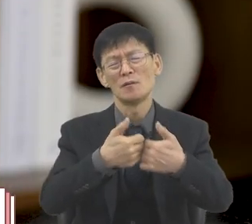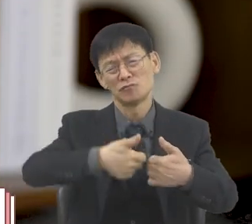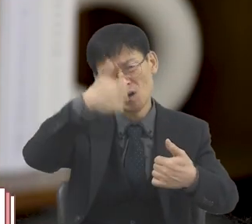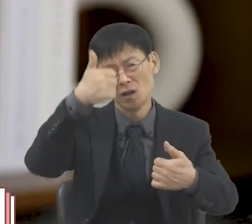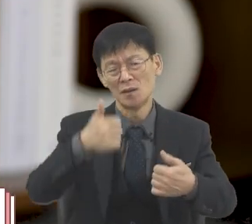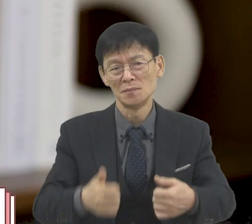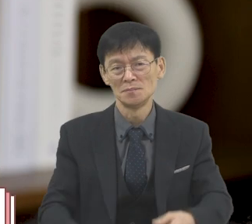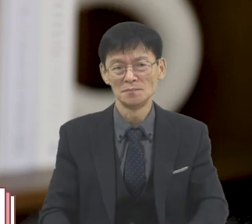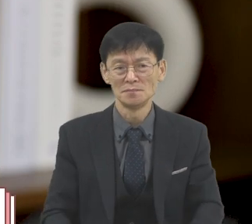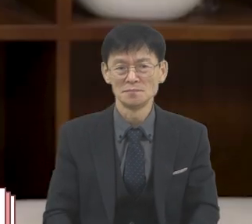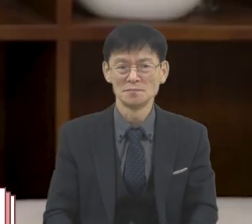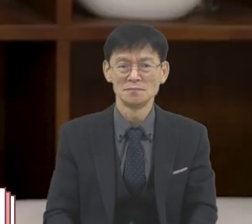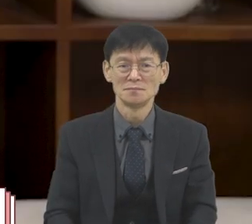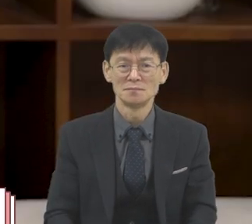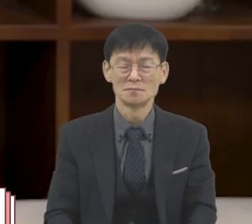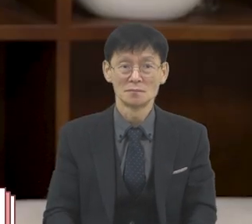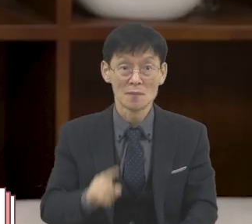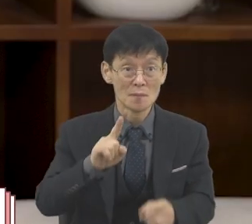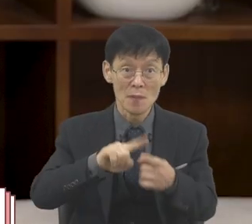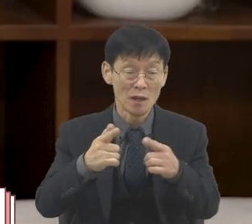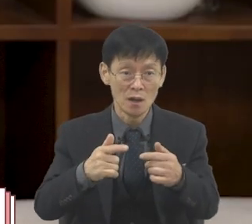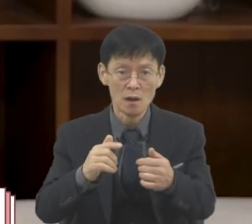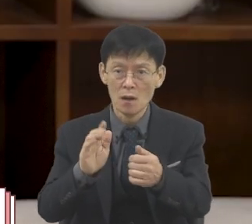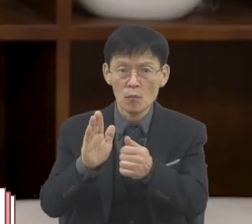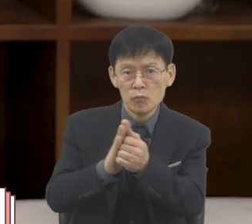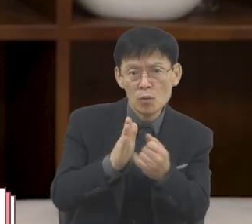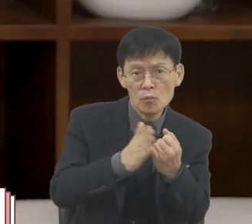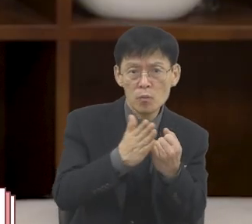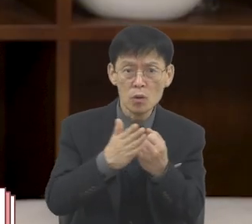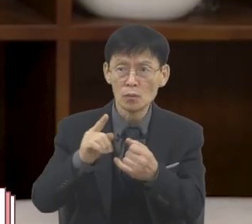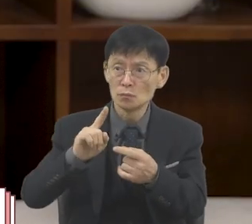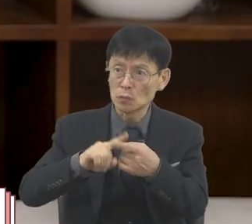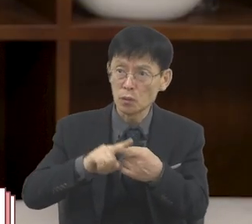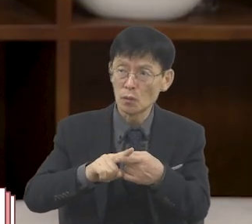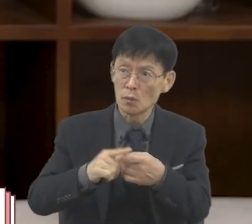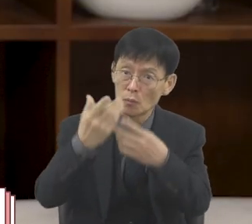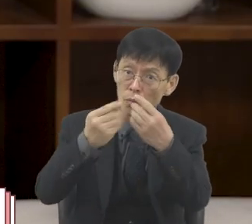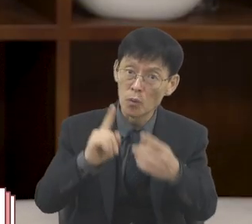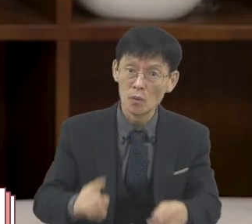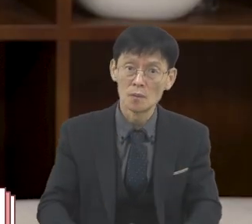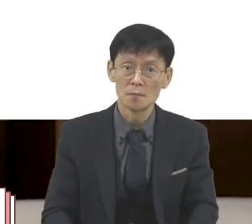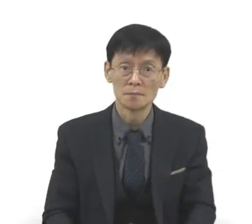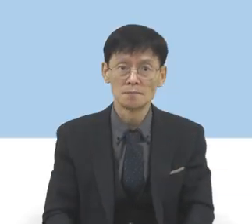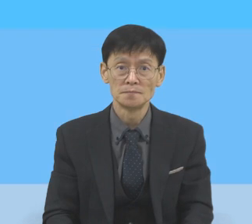상담을 받는 게 좋습니다. 다음은 부적절하게 몸을 접촉하는 사례입니다.